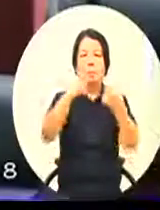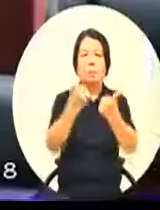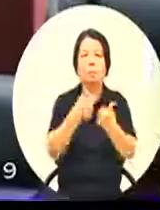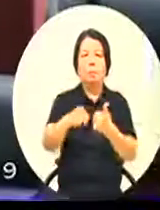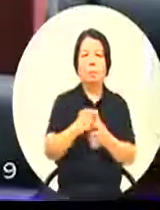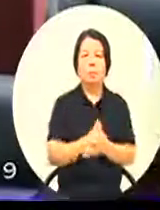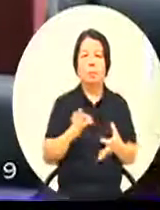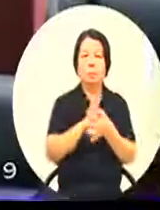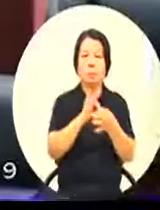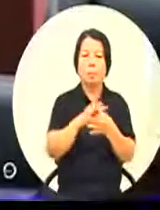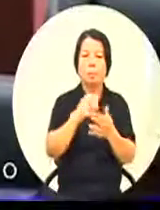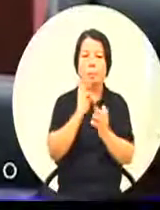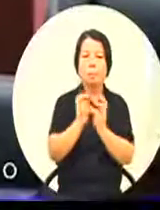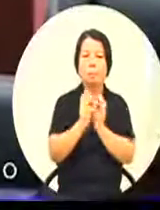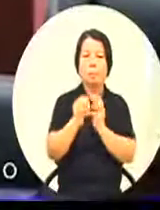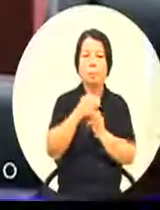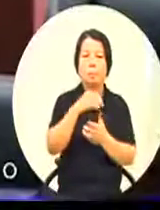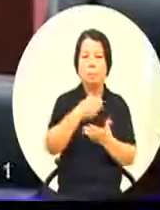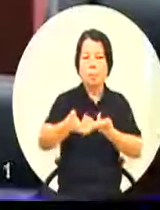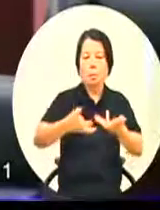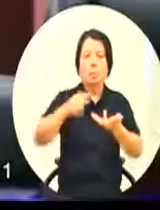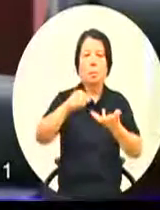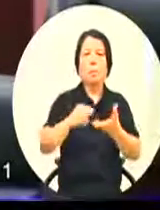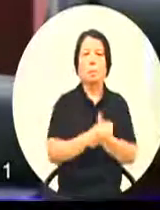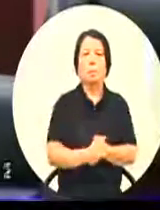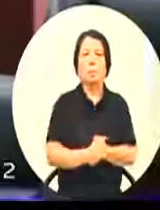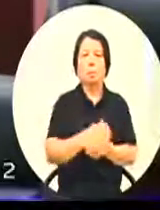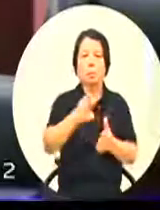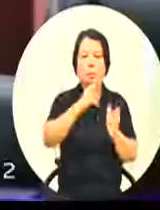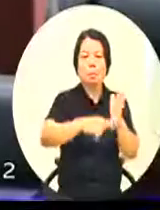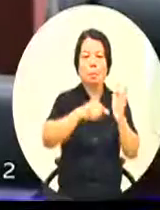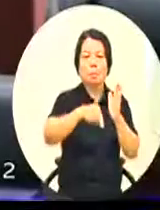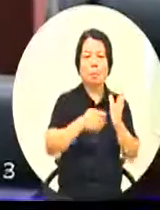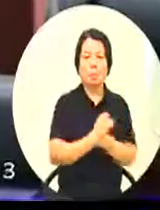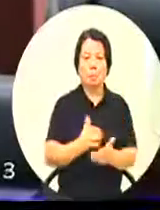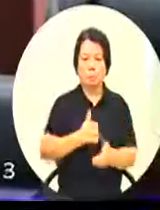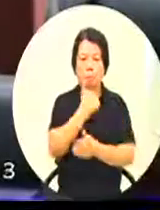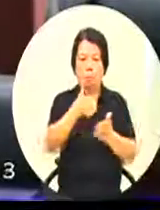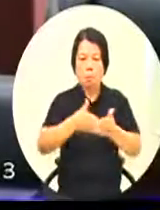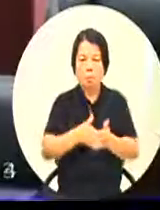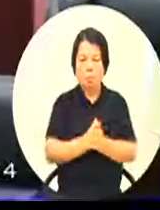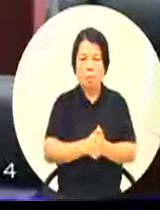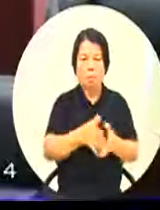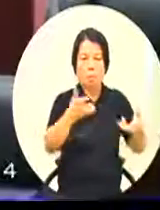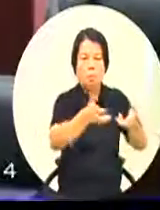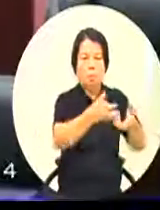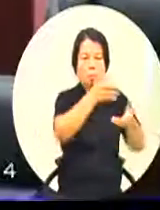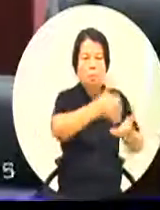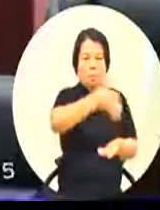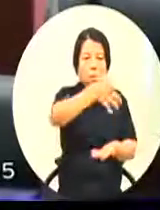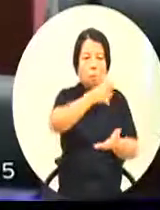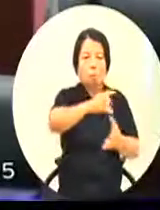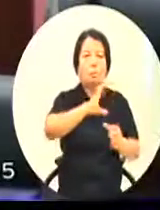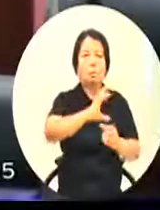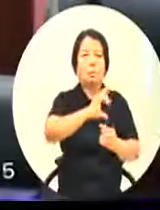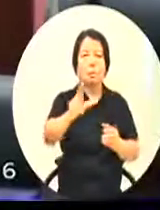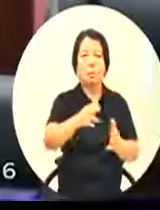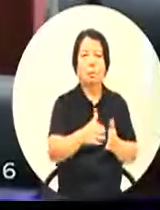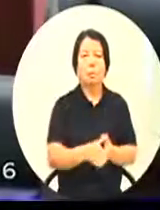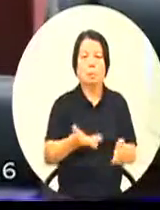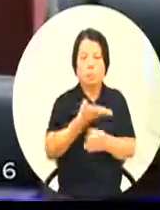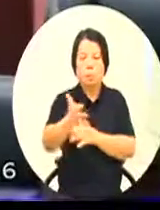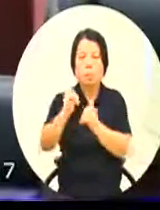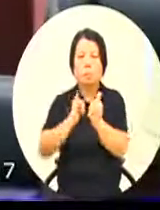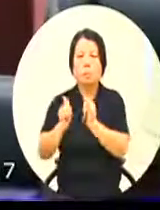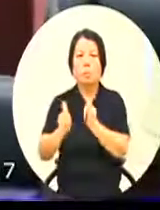的事情你们也说明好。我们如果今天真的决定要建，那个建的方式能不能让民